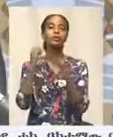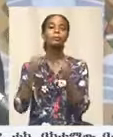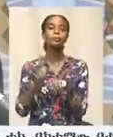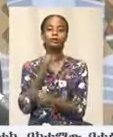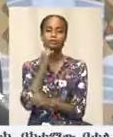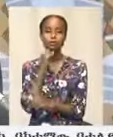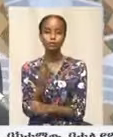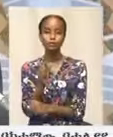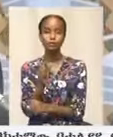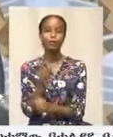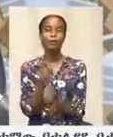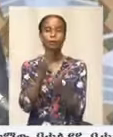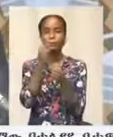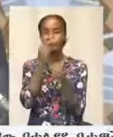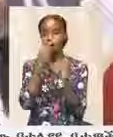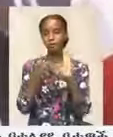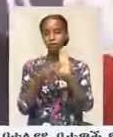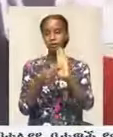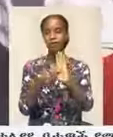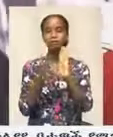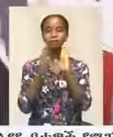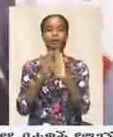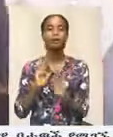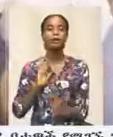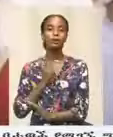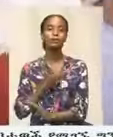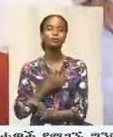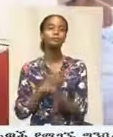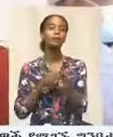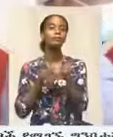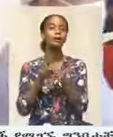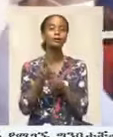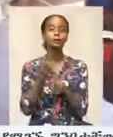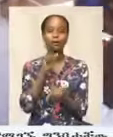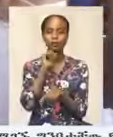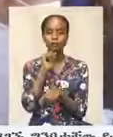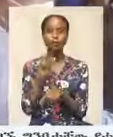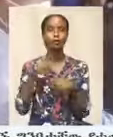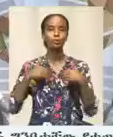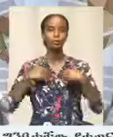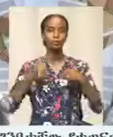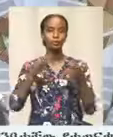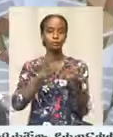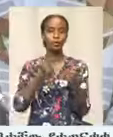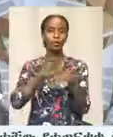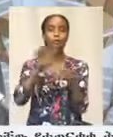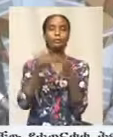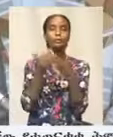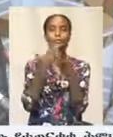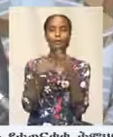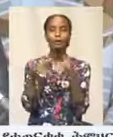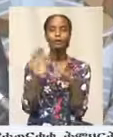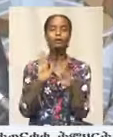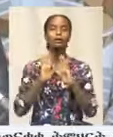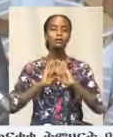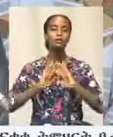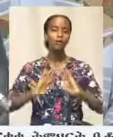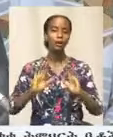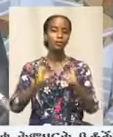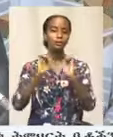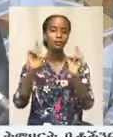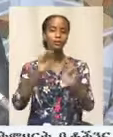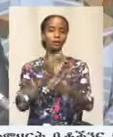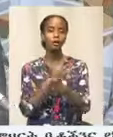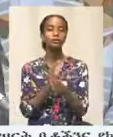እንደማይቻላቸው የምናሳይበት፣ በሰላማችን የማንደራደርበት፣ ወጣቶች ደግሞ ከሁሉ በላይ ለሰላም ትልቅ